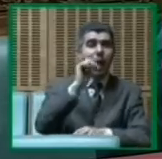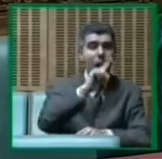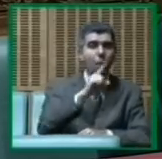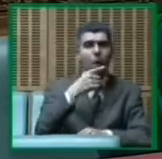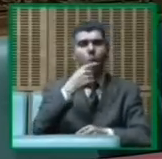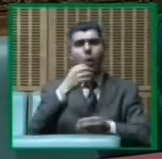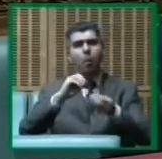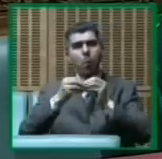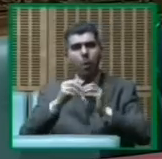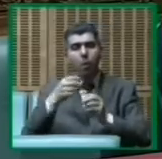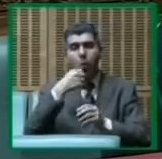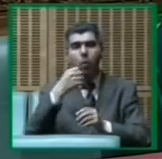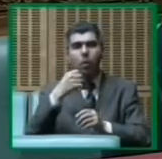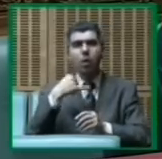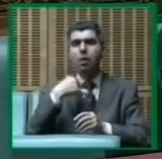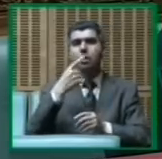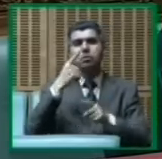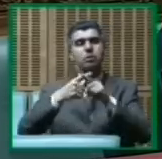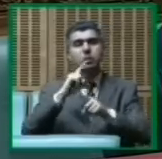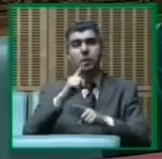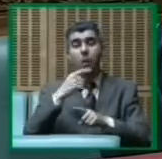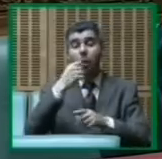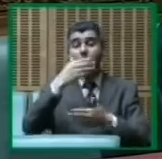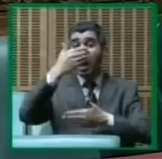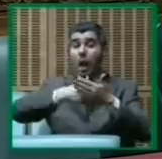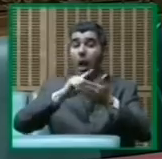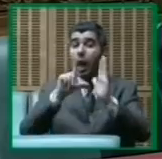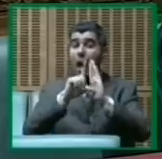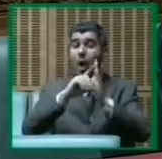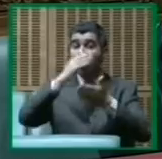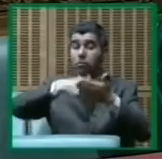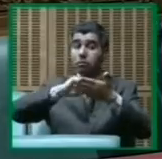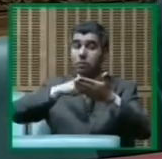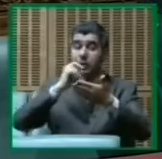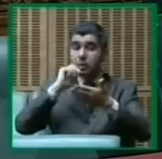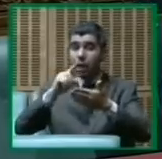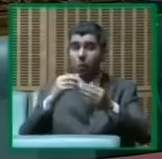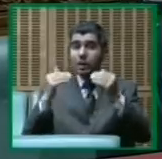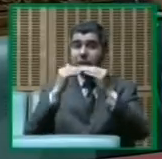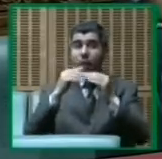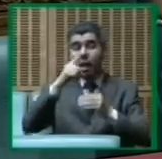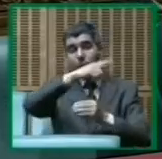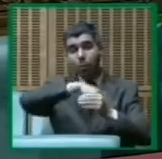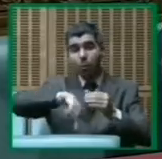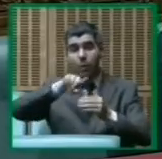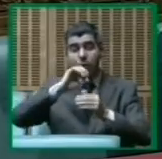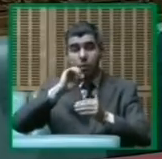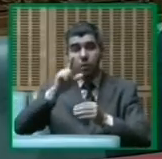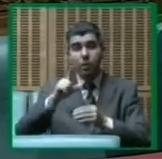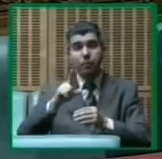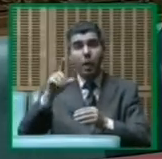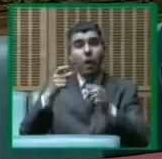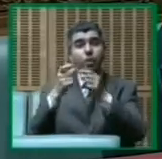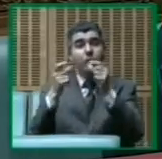مشكل، تيطلبوا الا لا رجعيه في القانون. دابا الاتفاقيه كانوا اتفقوا بالنسبه لاليداك كتاخذ من لي